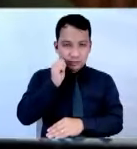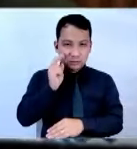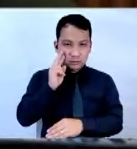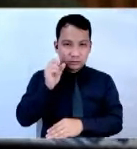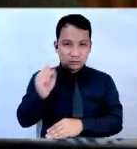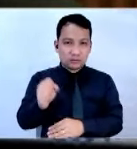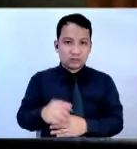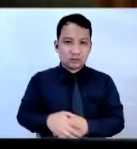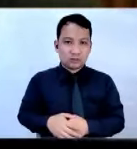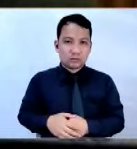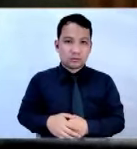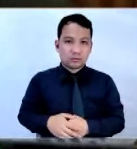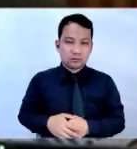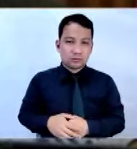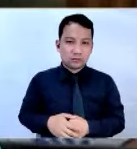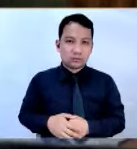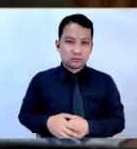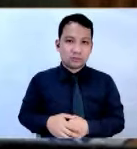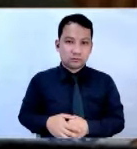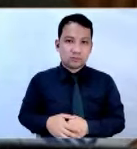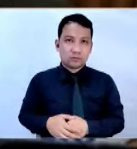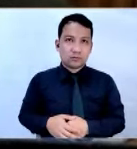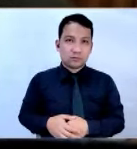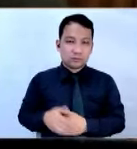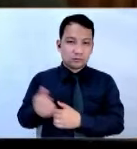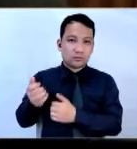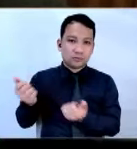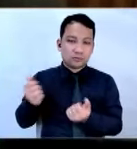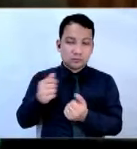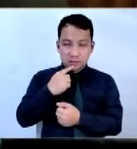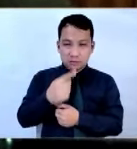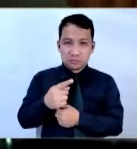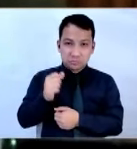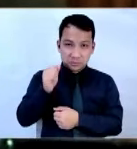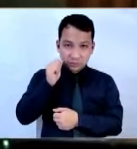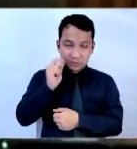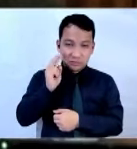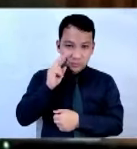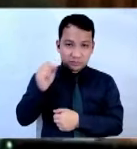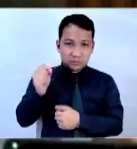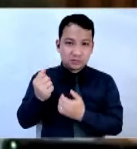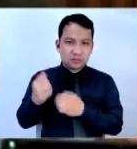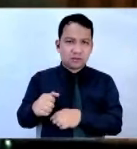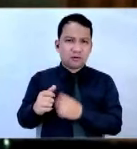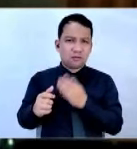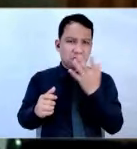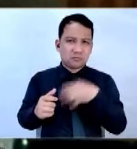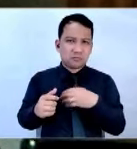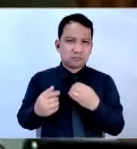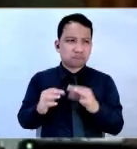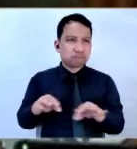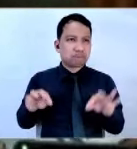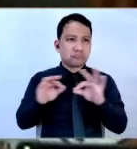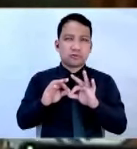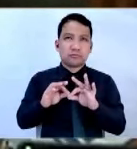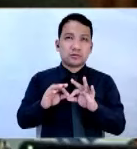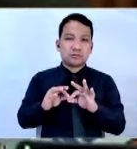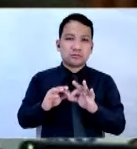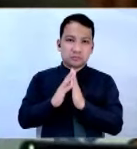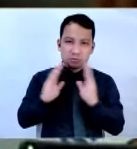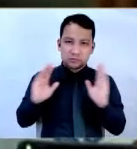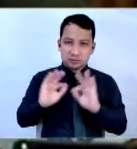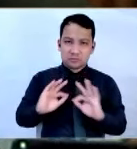To rally behind somebody like Ate V, especially in an event like this, I think is something that is very important.